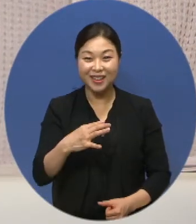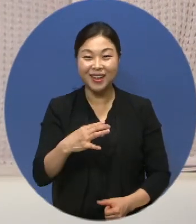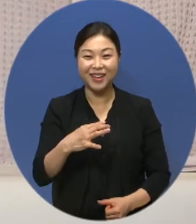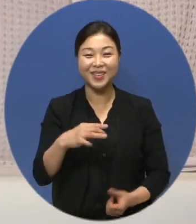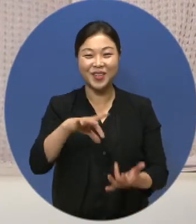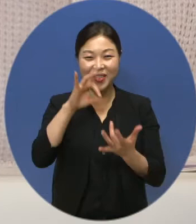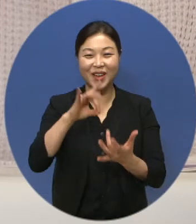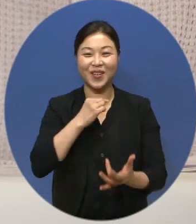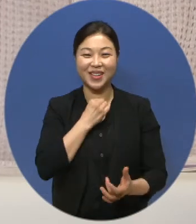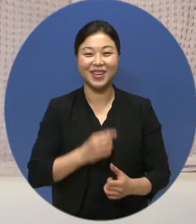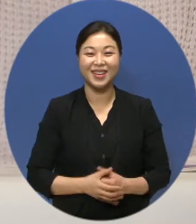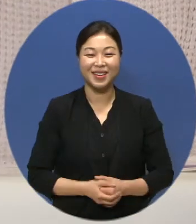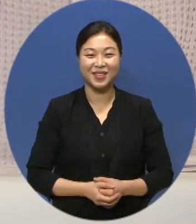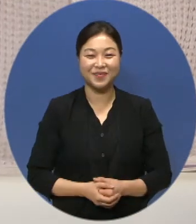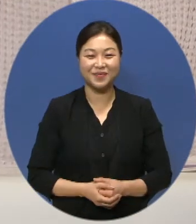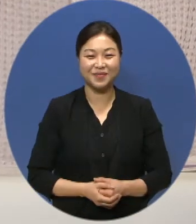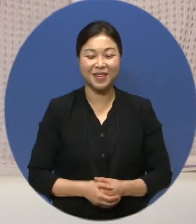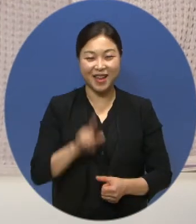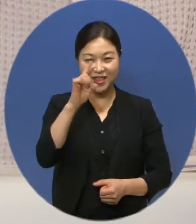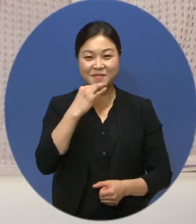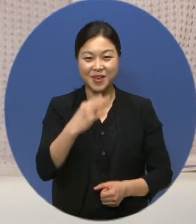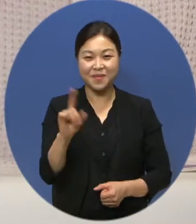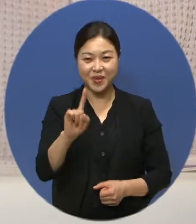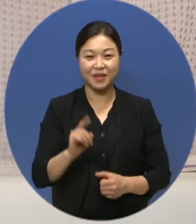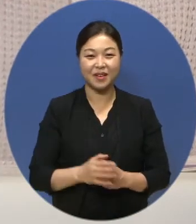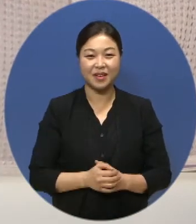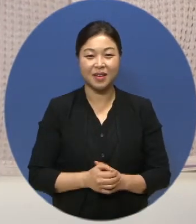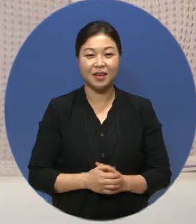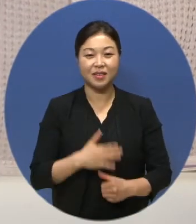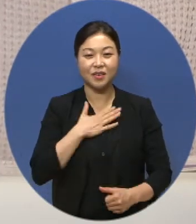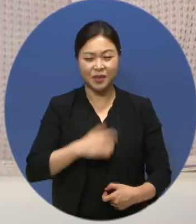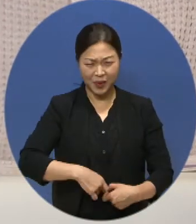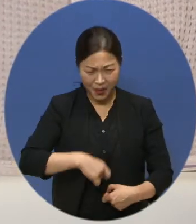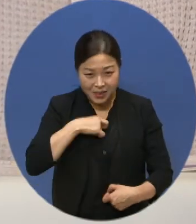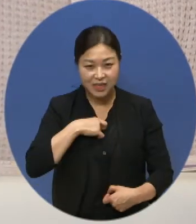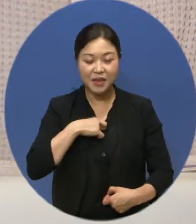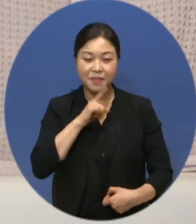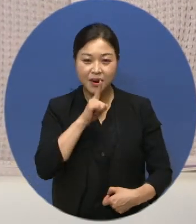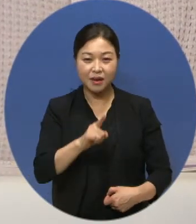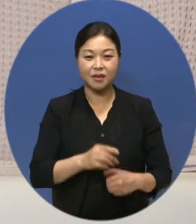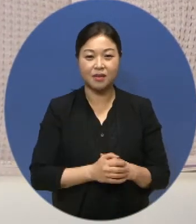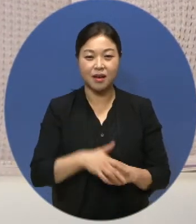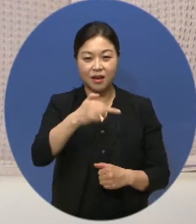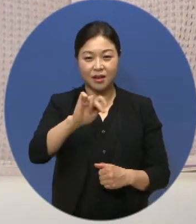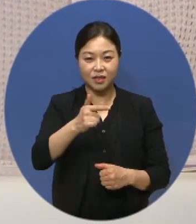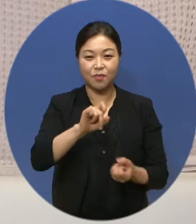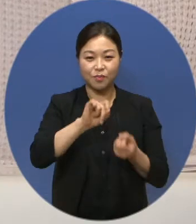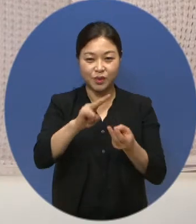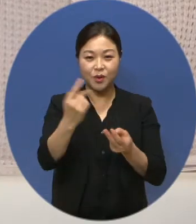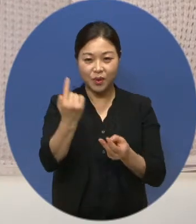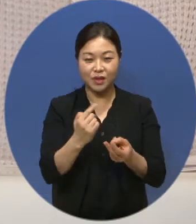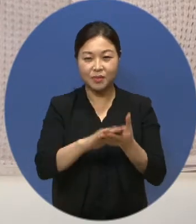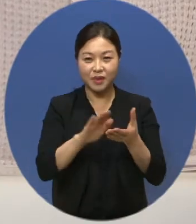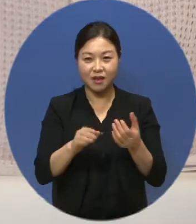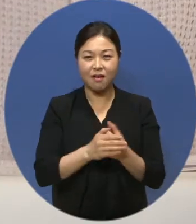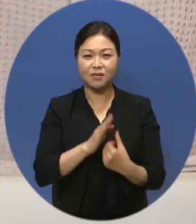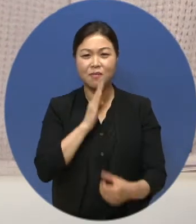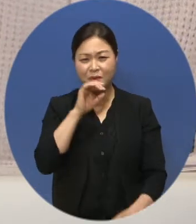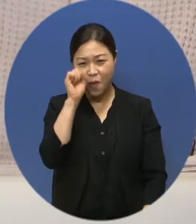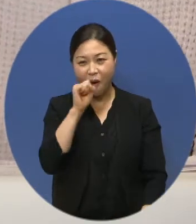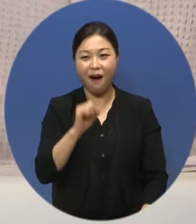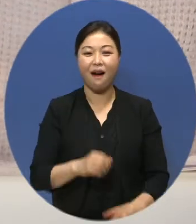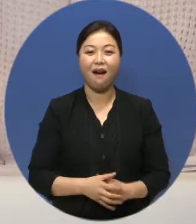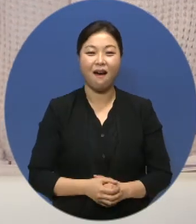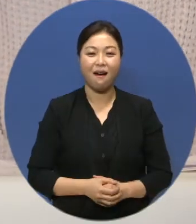고르겠습니다. 하나만 고르자면 네. 저는 진짜로 솔직히 얘기하면 저는 전부 치러 왔습니다가 너무